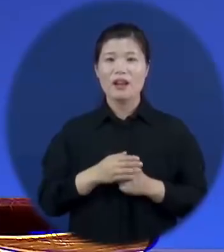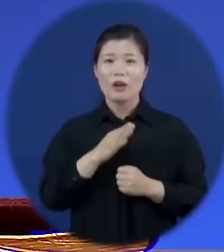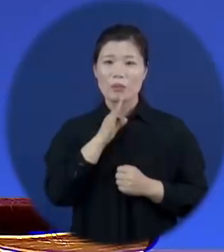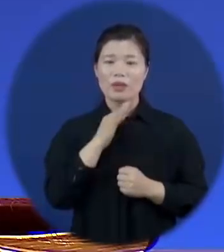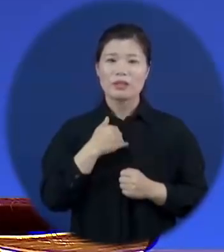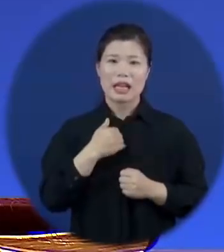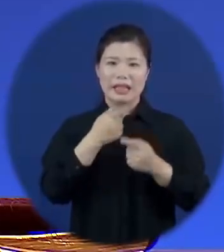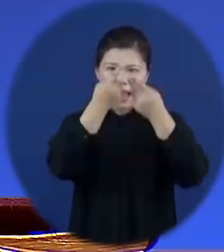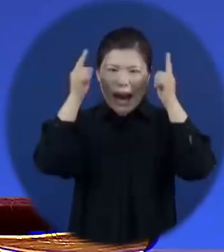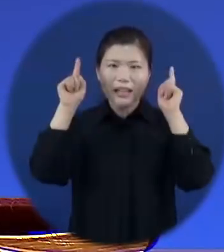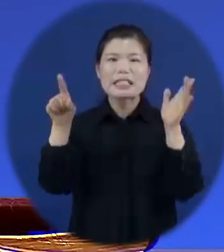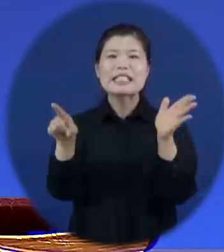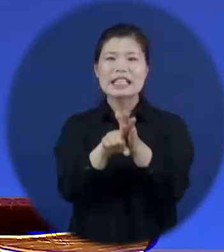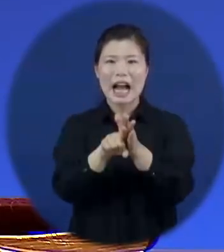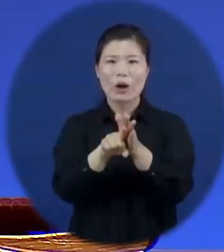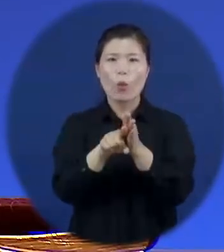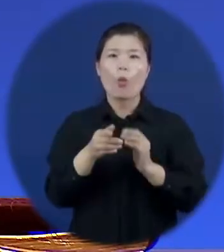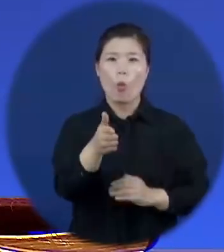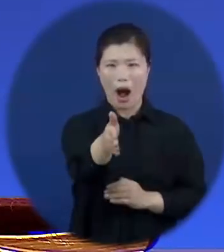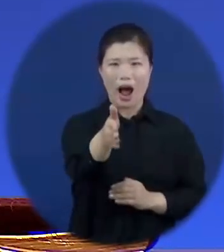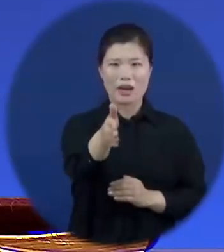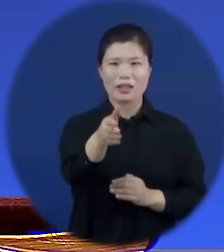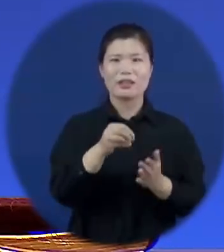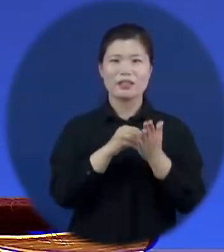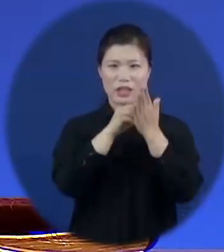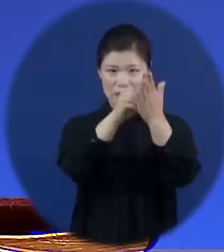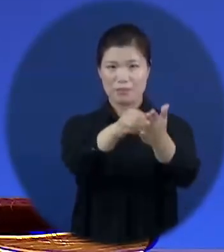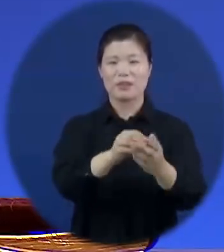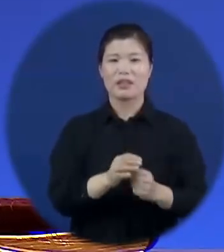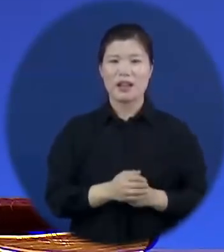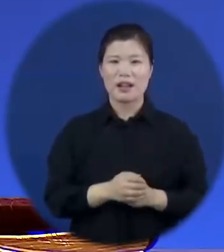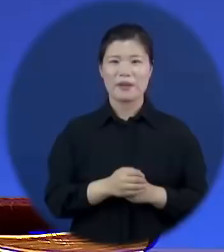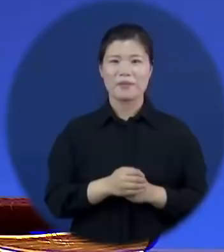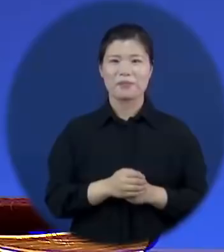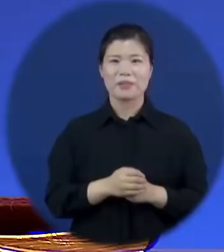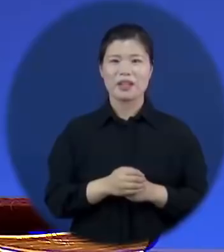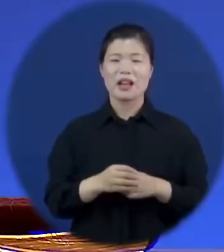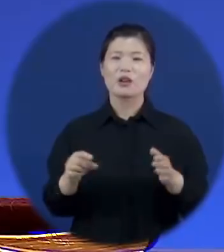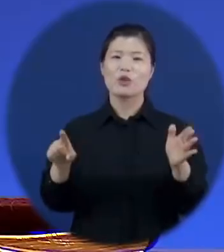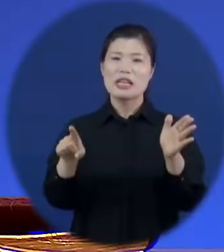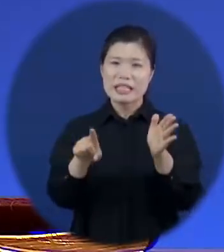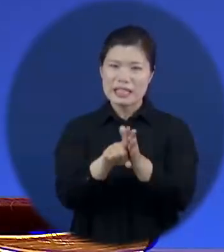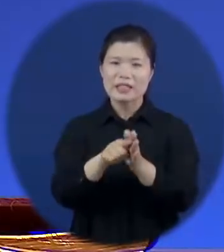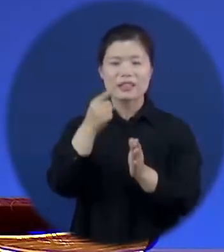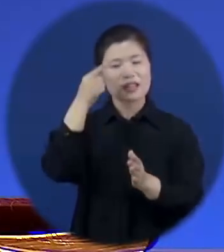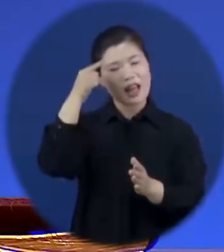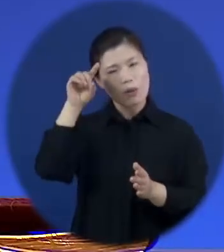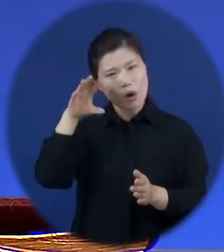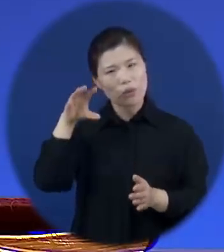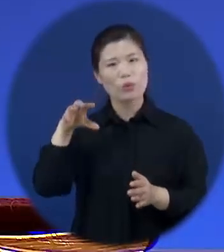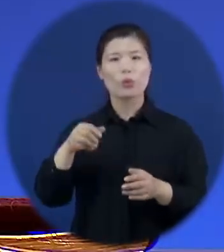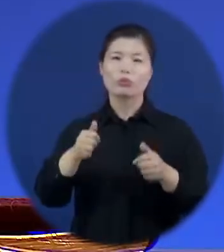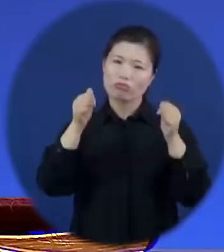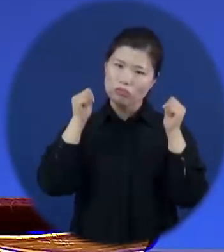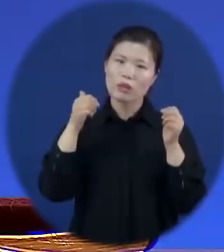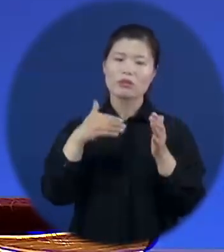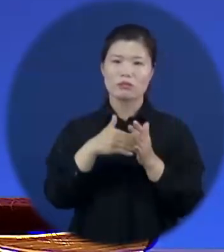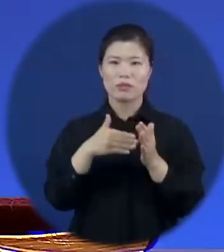대학을 신학과를 갔습니다. 종신대 신학과를 졸업했습니다. 신대원도